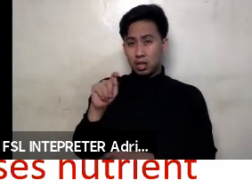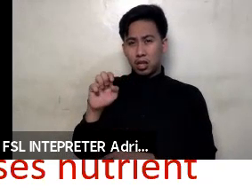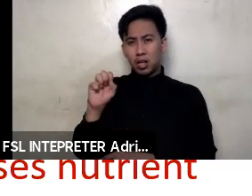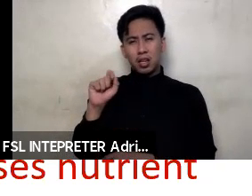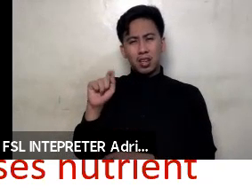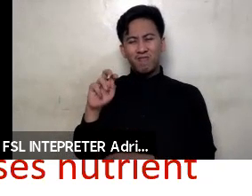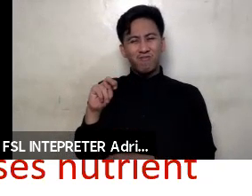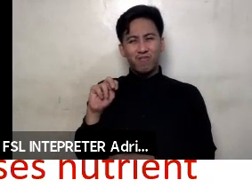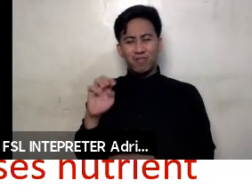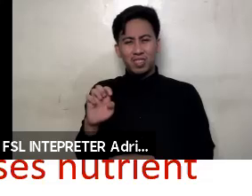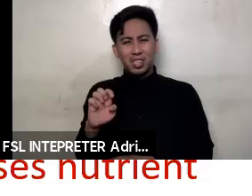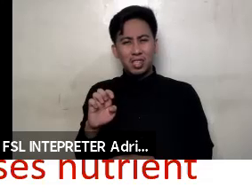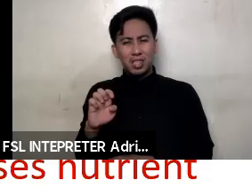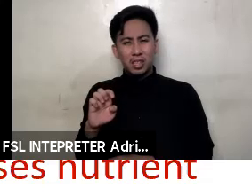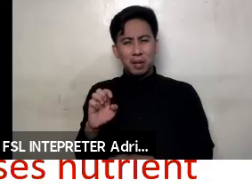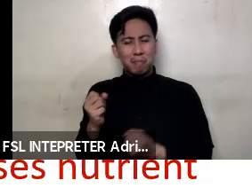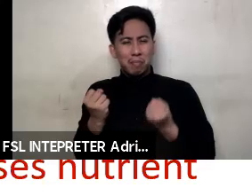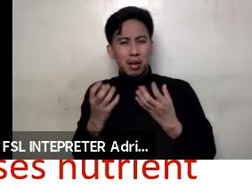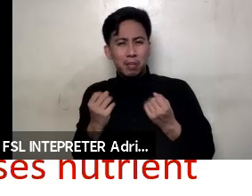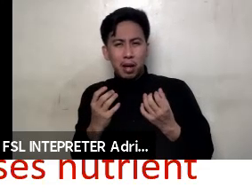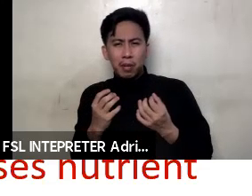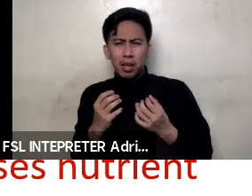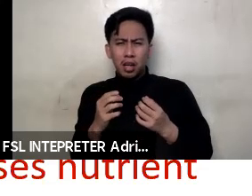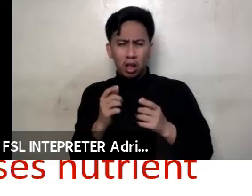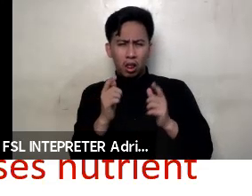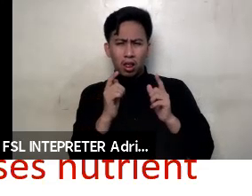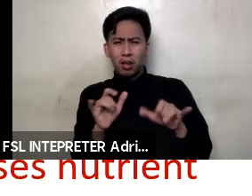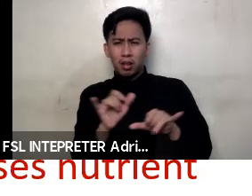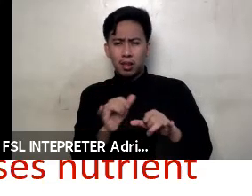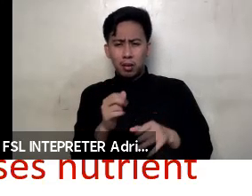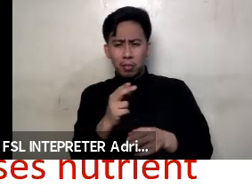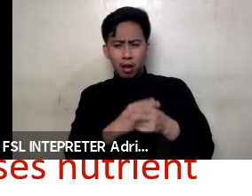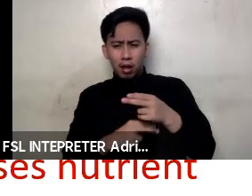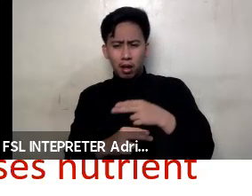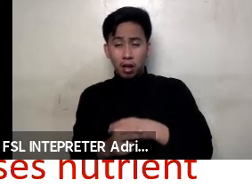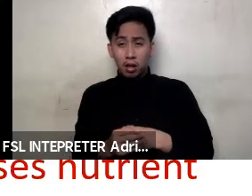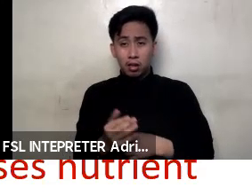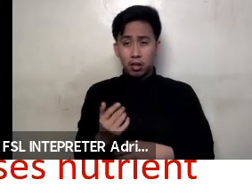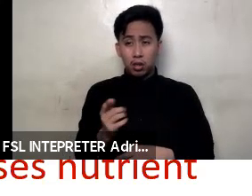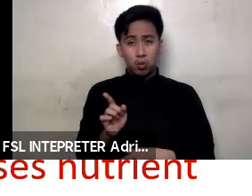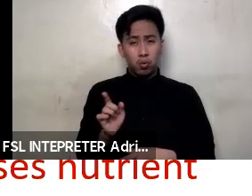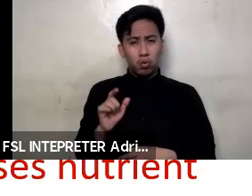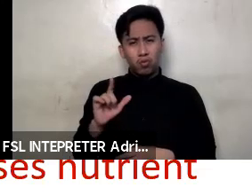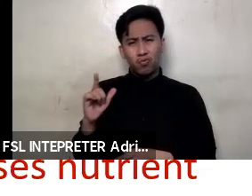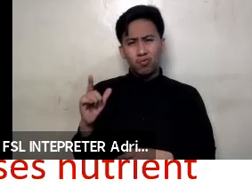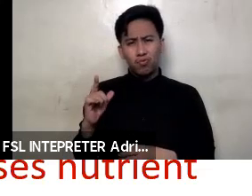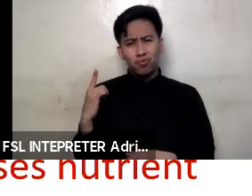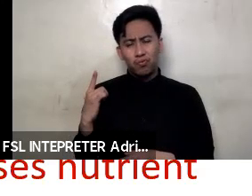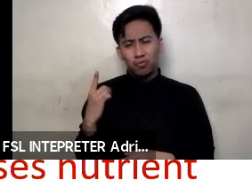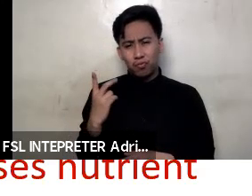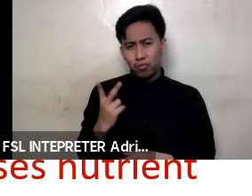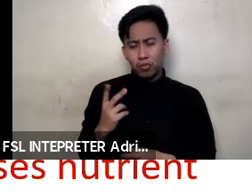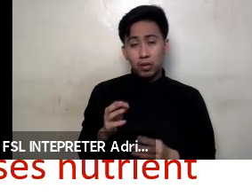intestinal lining natin ay yung maraming mga parang kamay. Ito yung nasa left side, no? Yung pink, normal. Pero pag